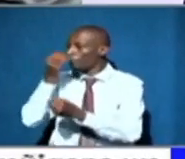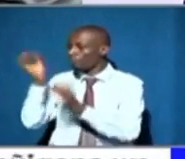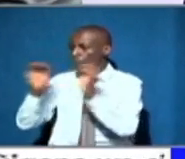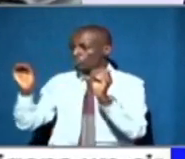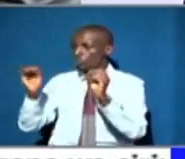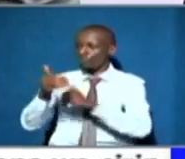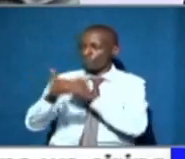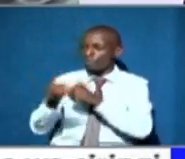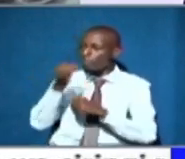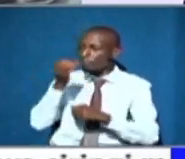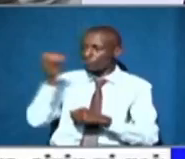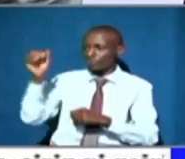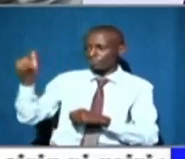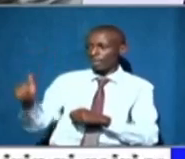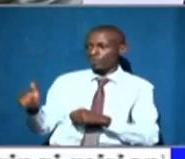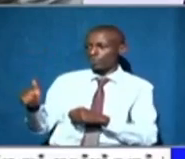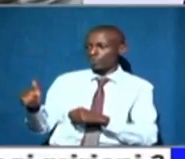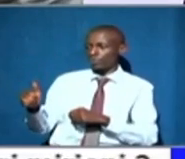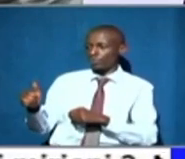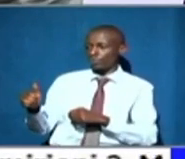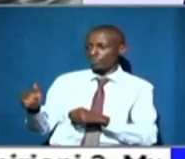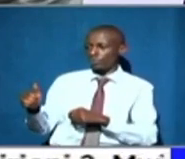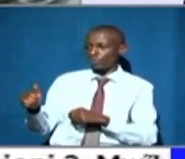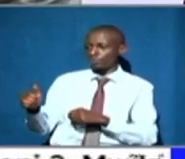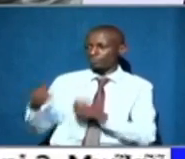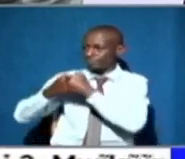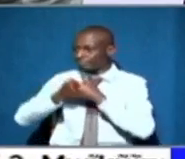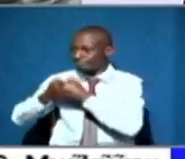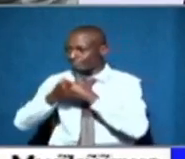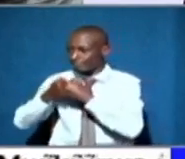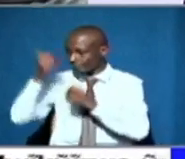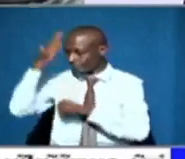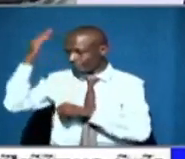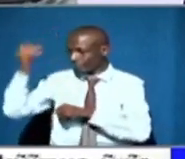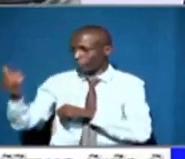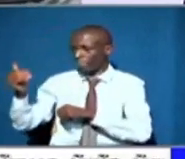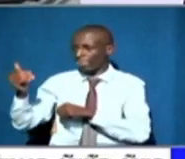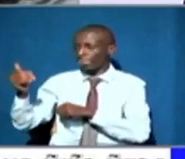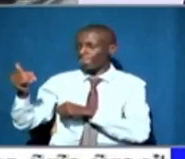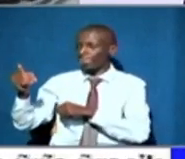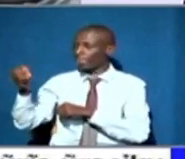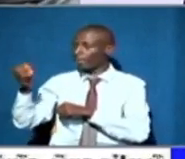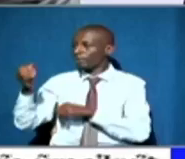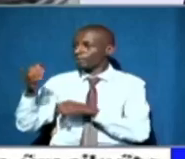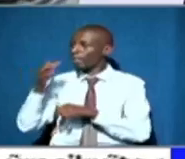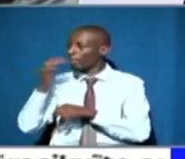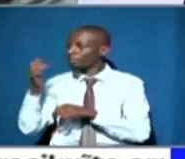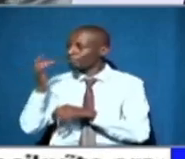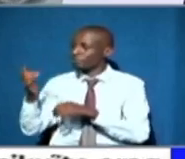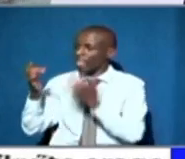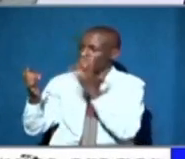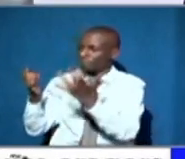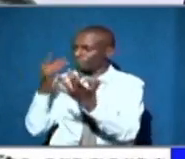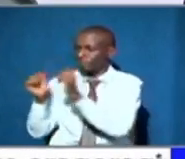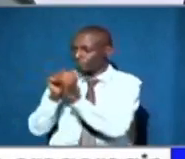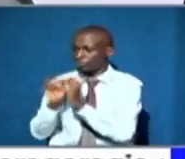arare yes. Gaka korono kahinda nyingi karito tondu mugutikire na andu aya kuria ni live tarisi mutire kahamwe yeah.